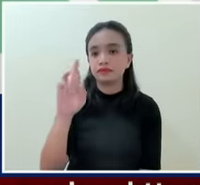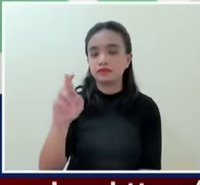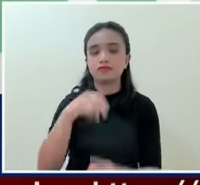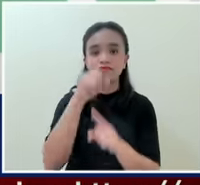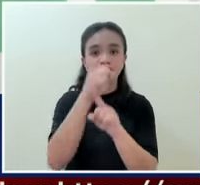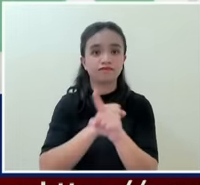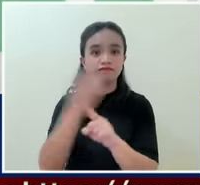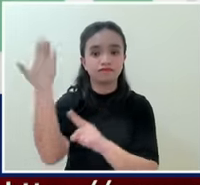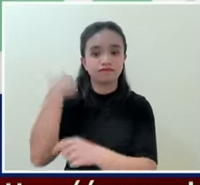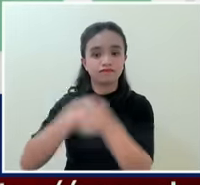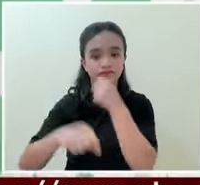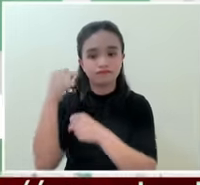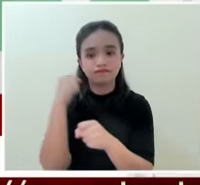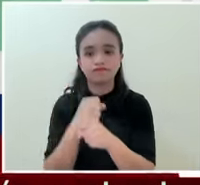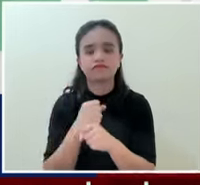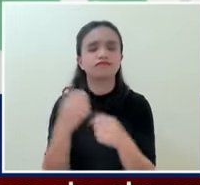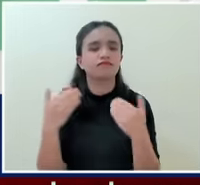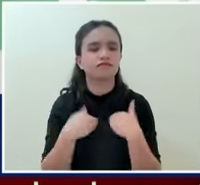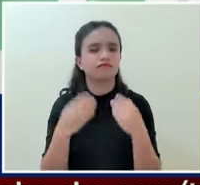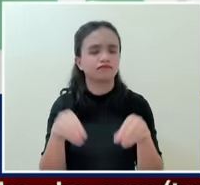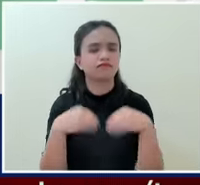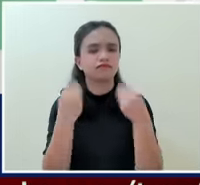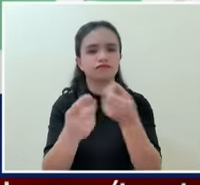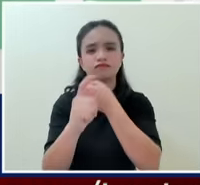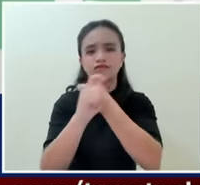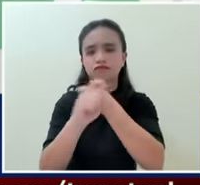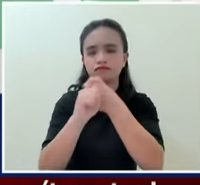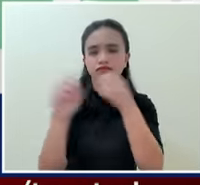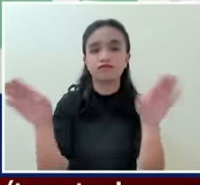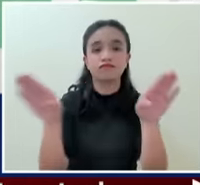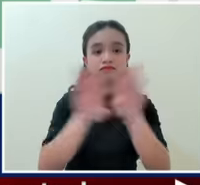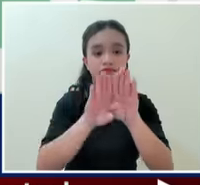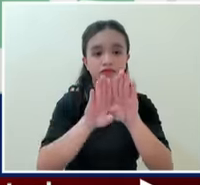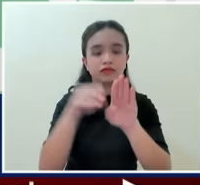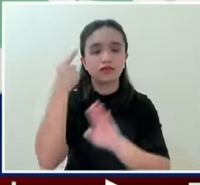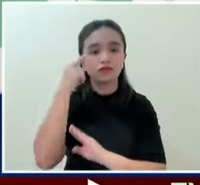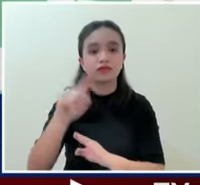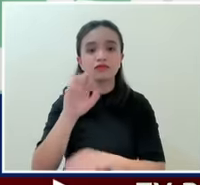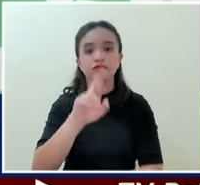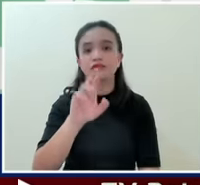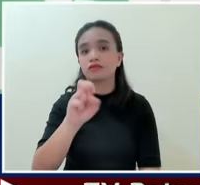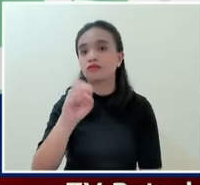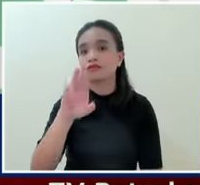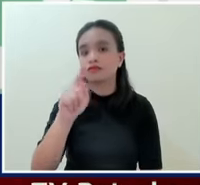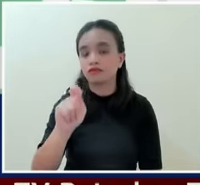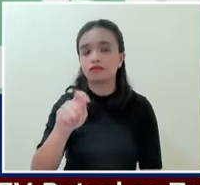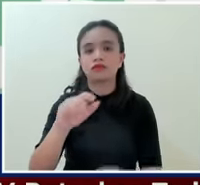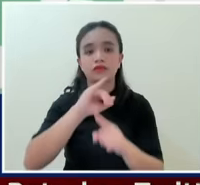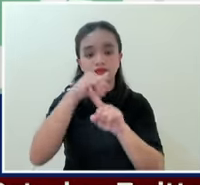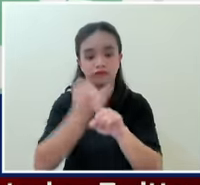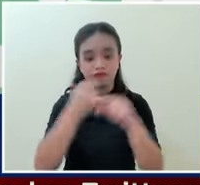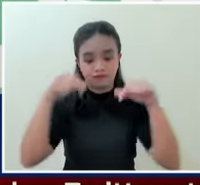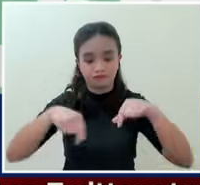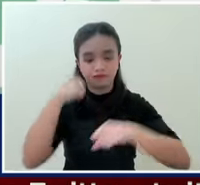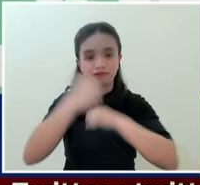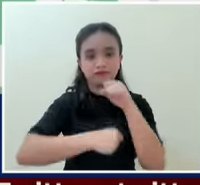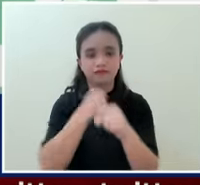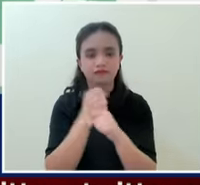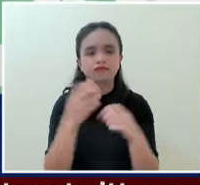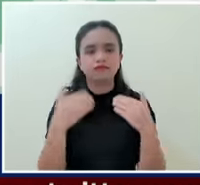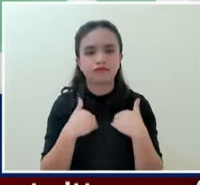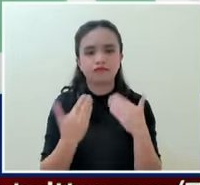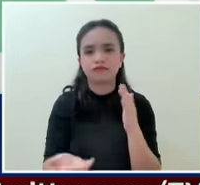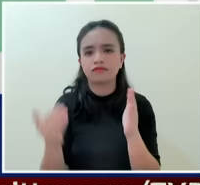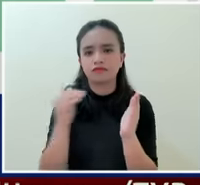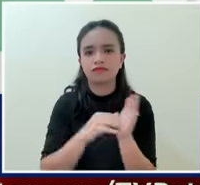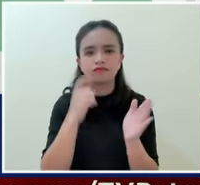noong nakaraang taon nang mag-issue sila ng temporary closure order para sa resort. Enero naman ngayong taon, nag-issue rin ng notice